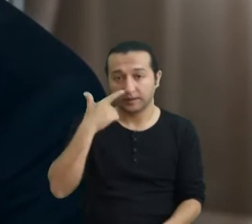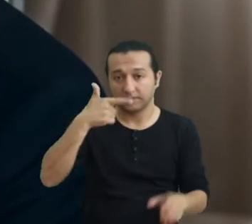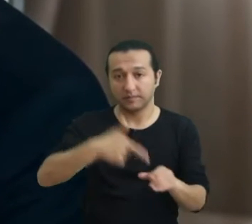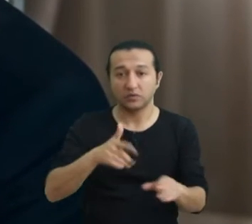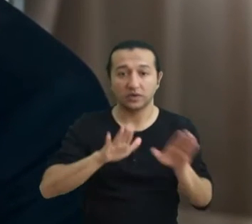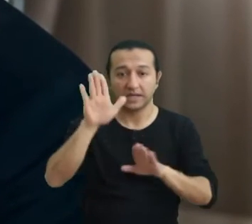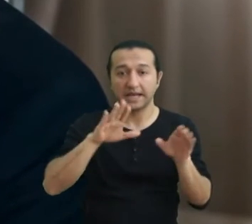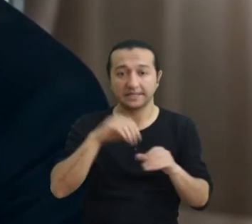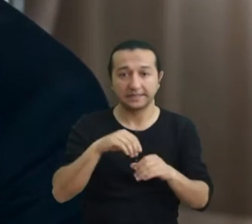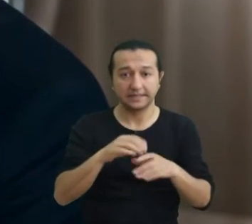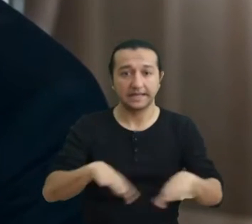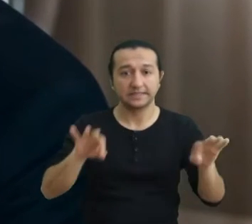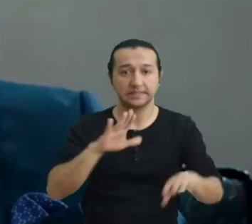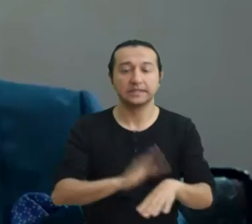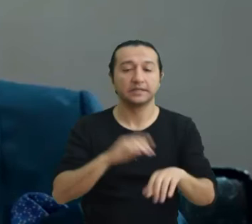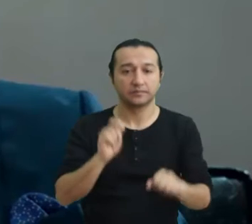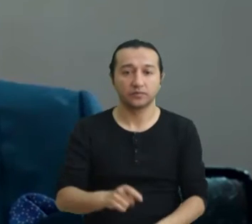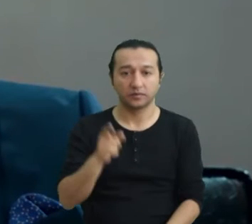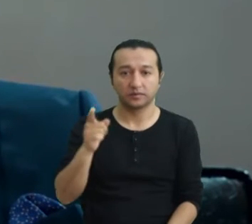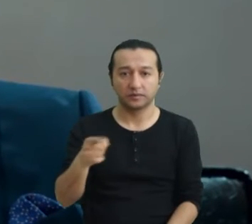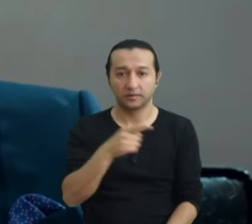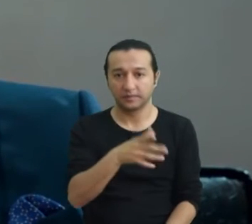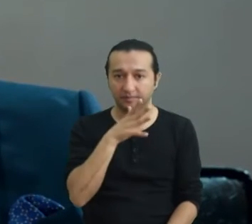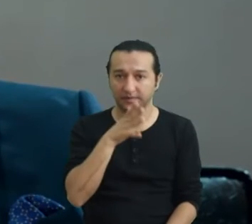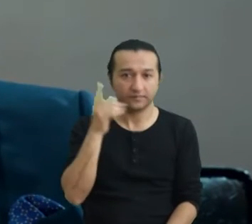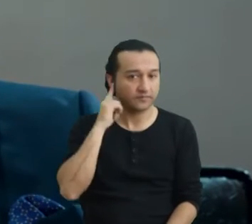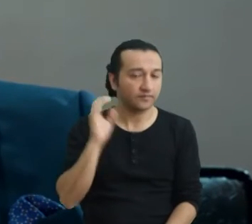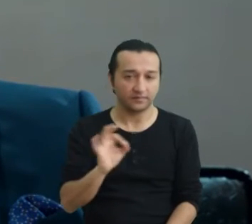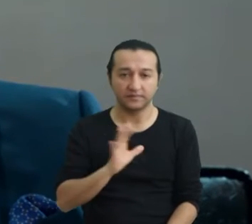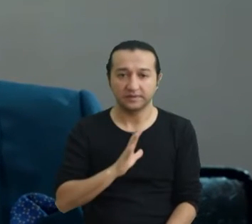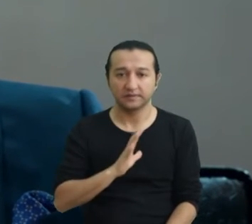Petrol ihalesi için hazırlık yapıyorlar. Bilgim var.